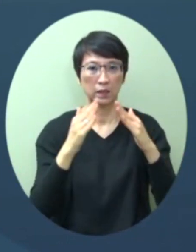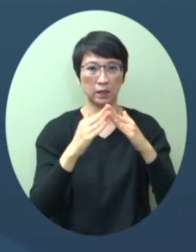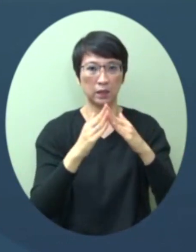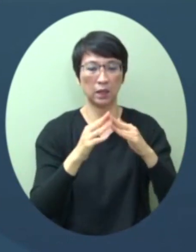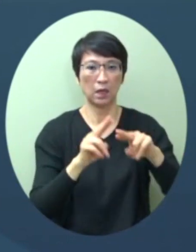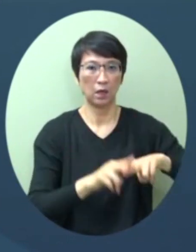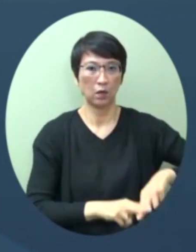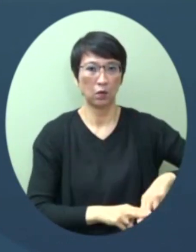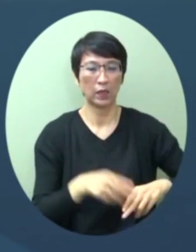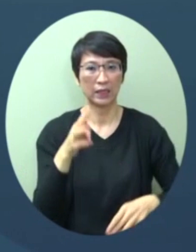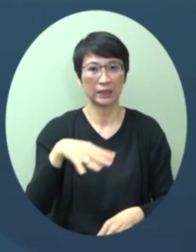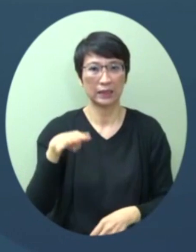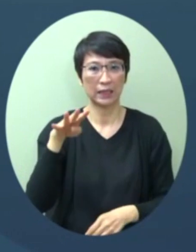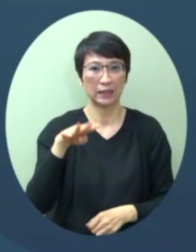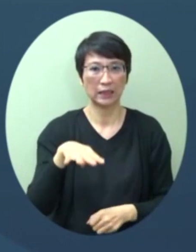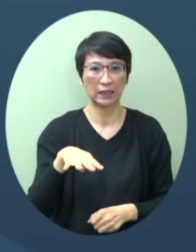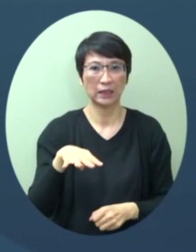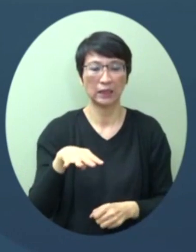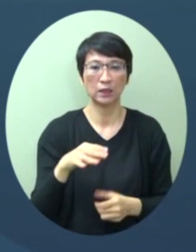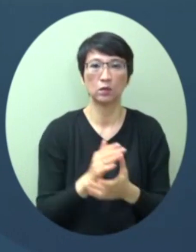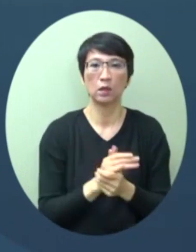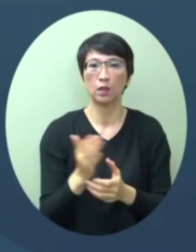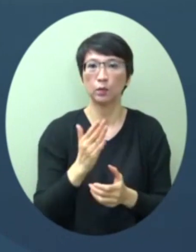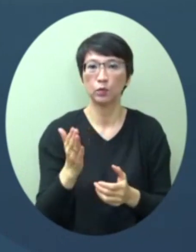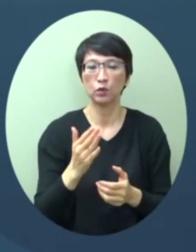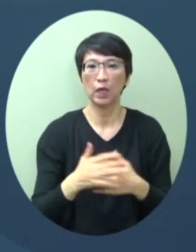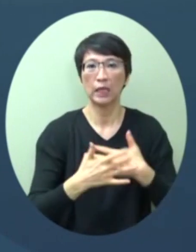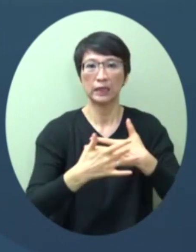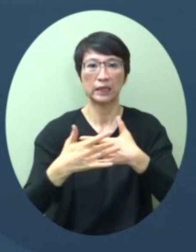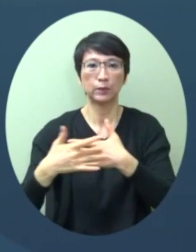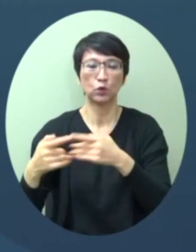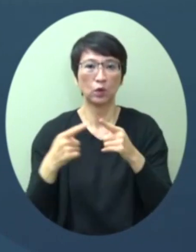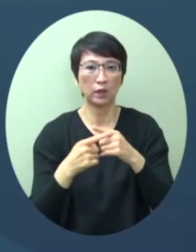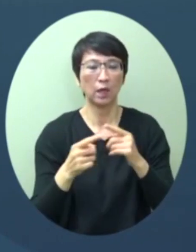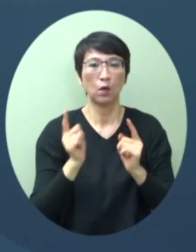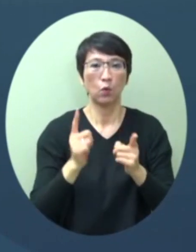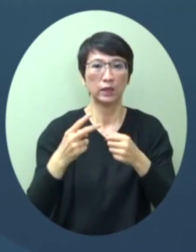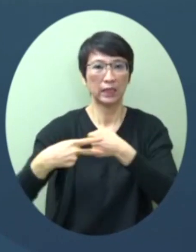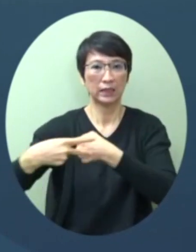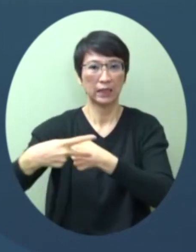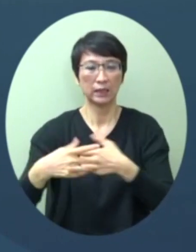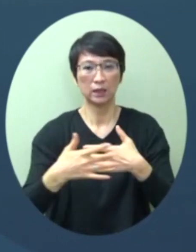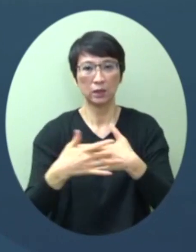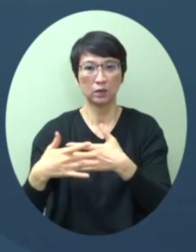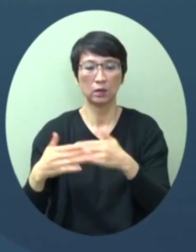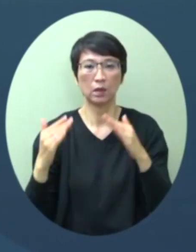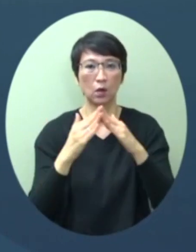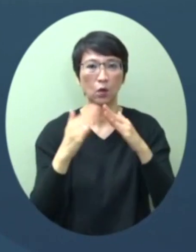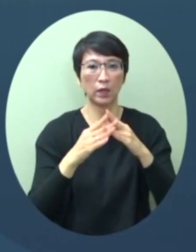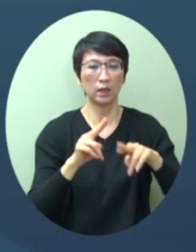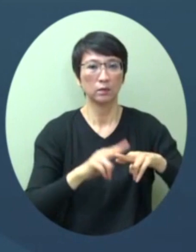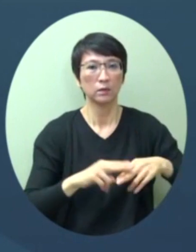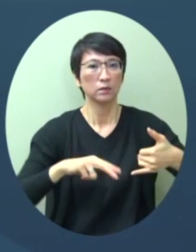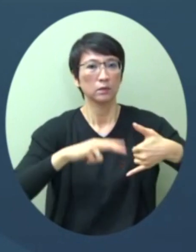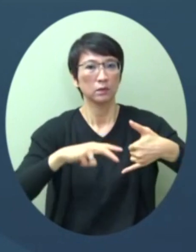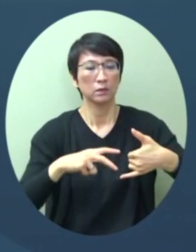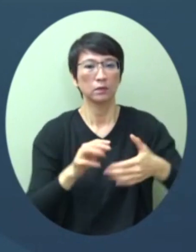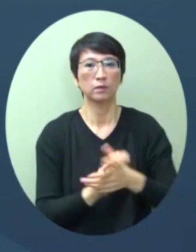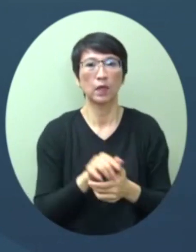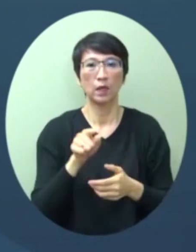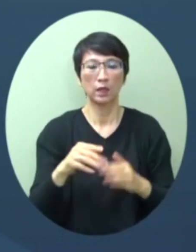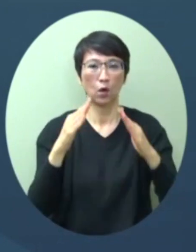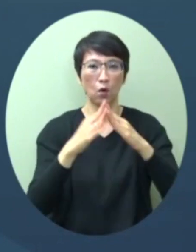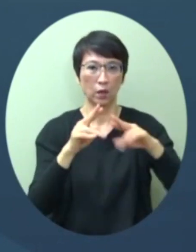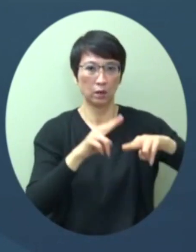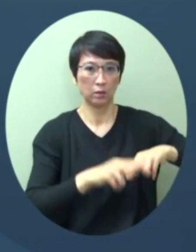千多的紧密接触者或者是次密接触者在家居罪行检疫这个居安